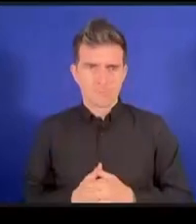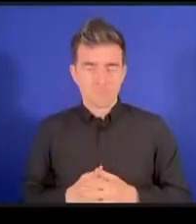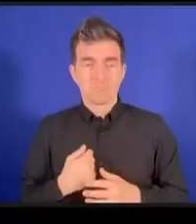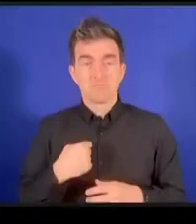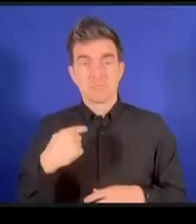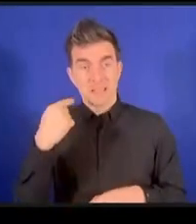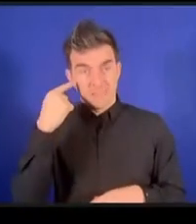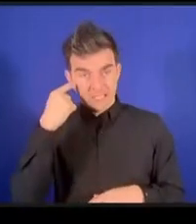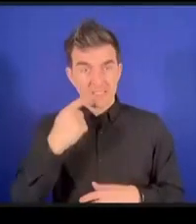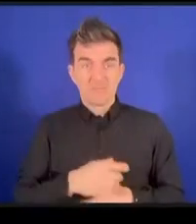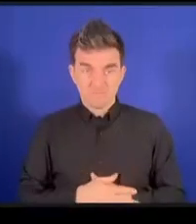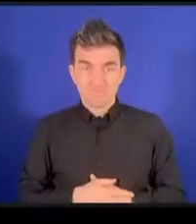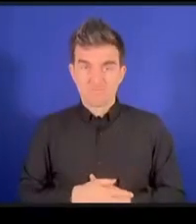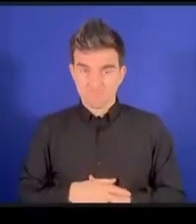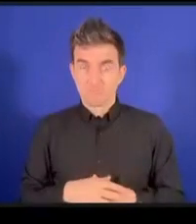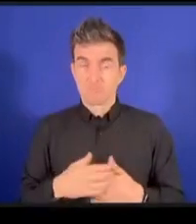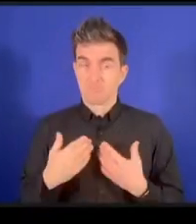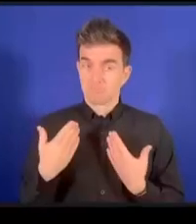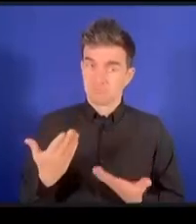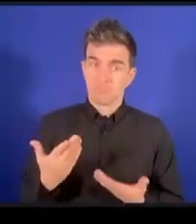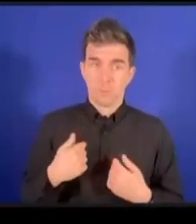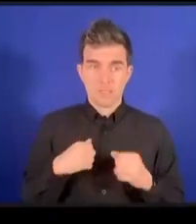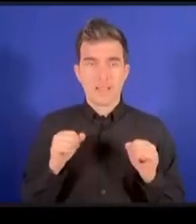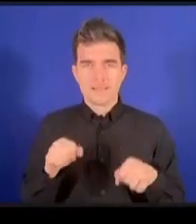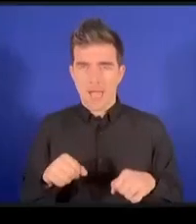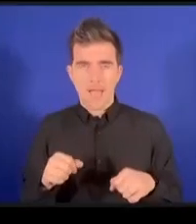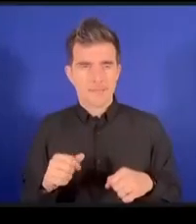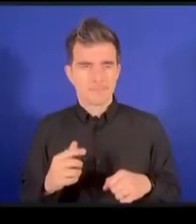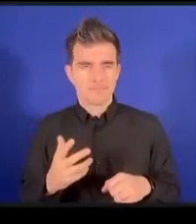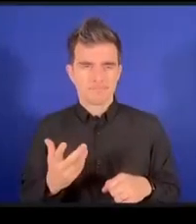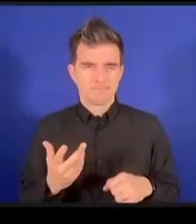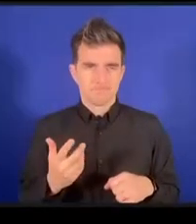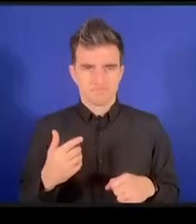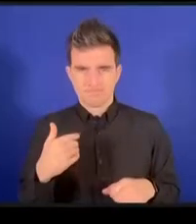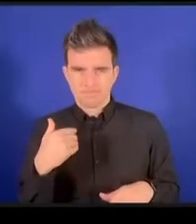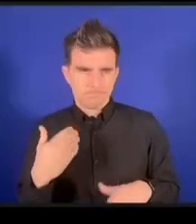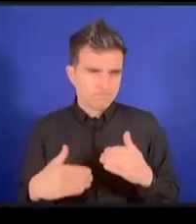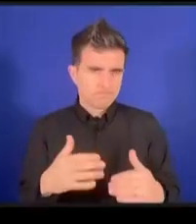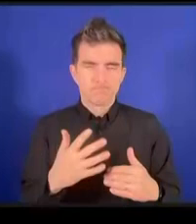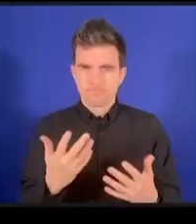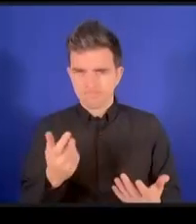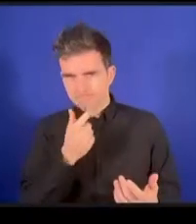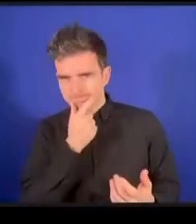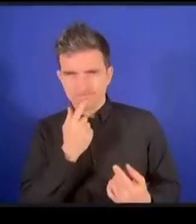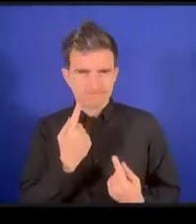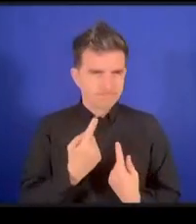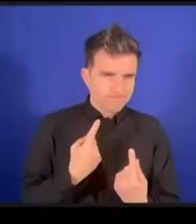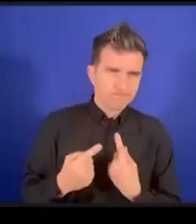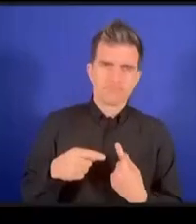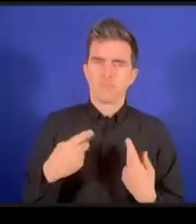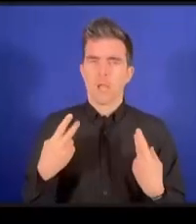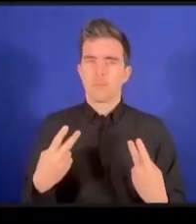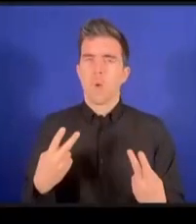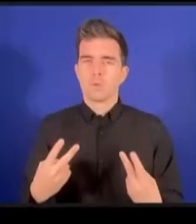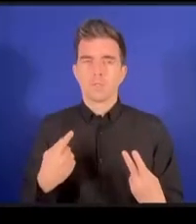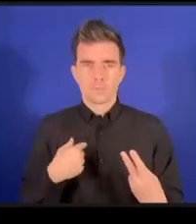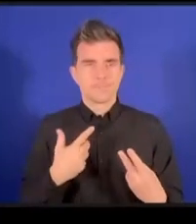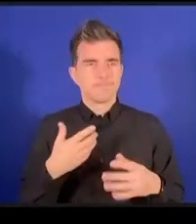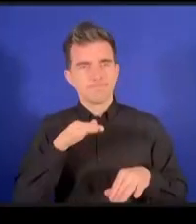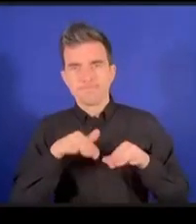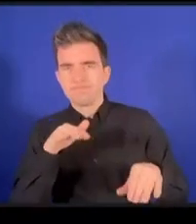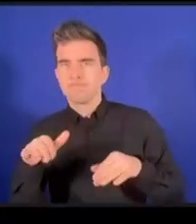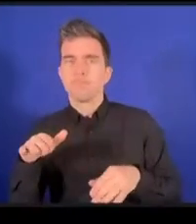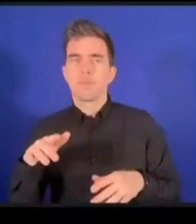подарки я могу лишь сказать что нужно широко распространить этот доклад в том